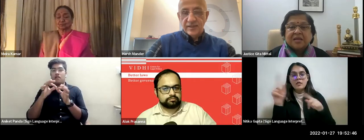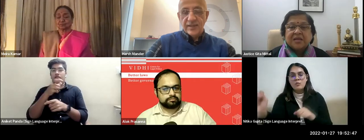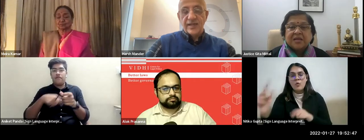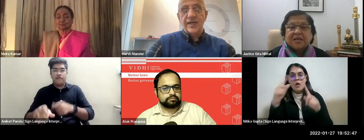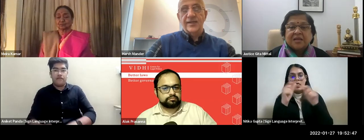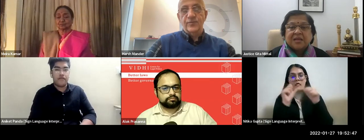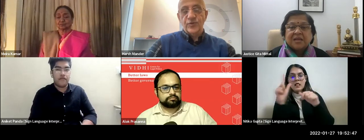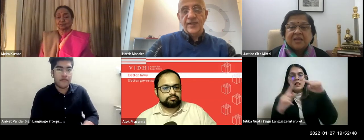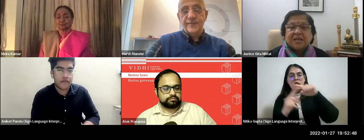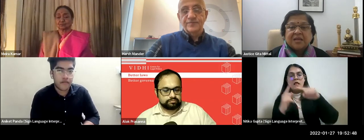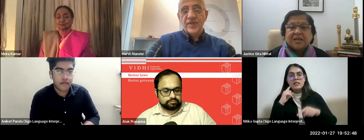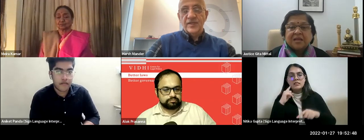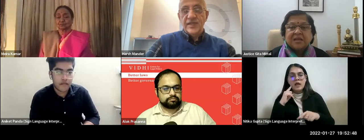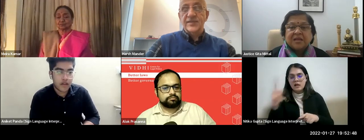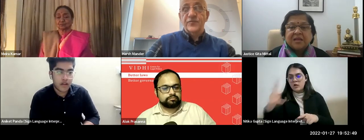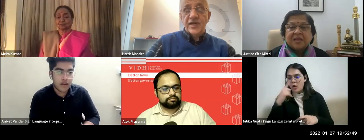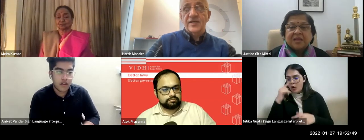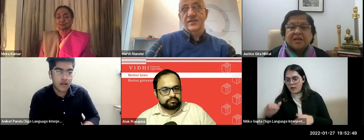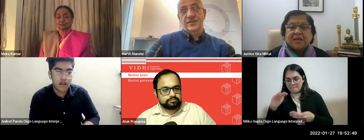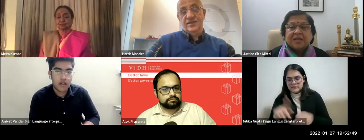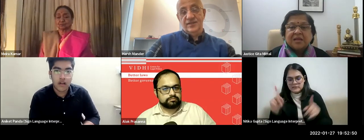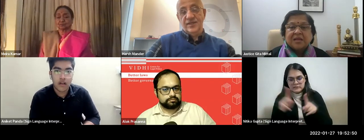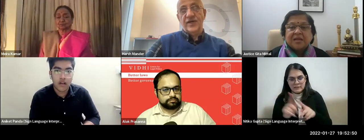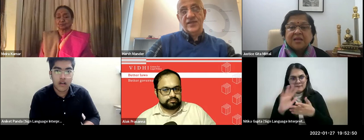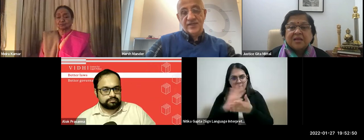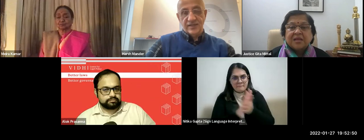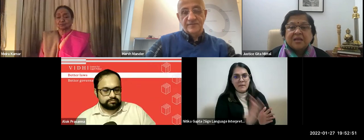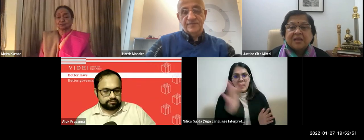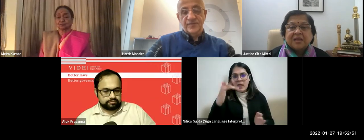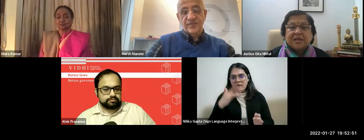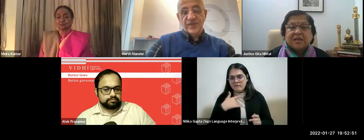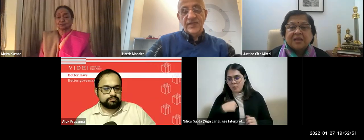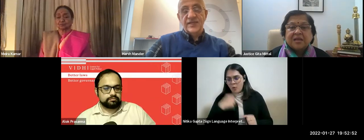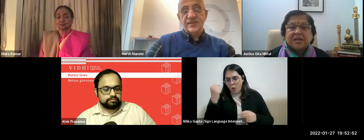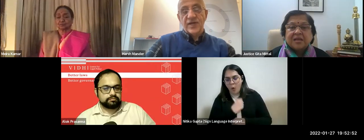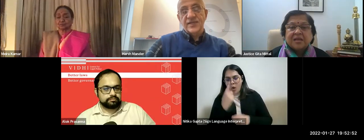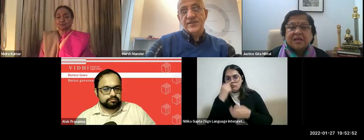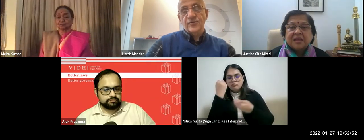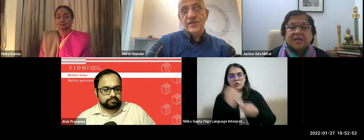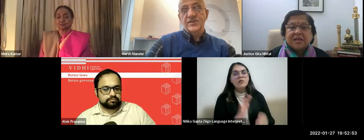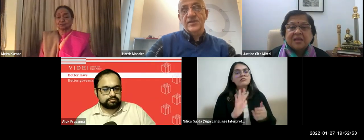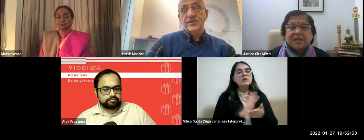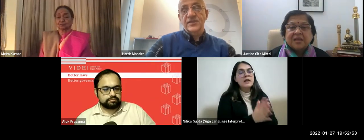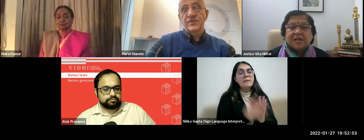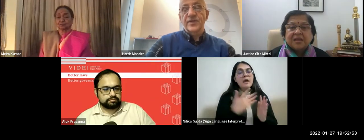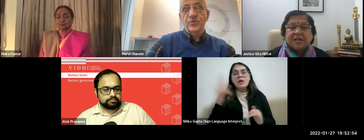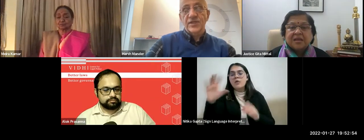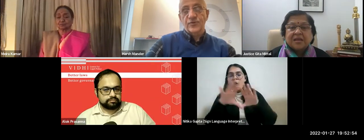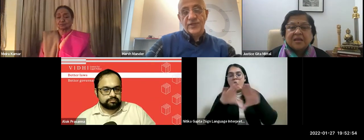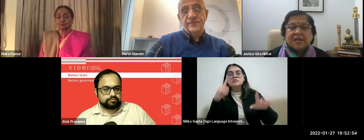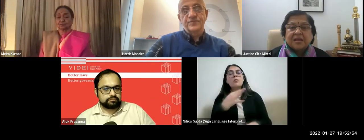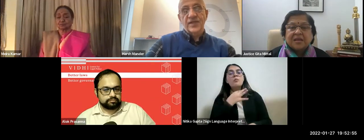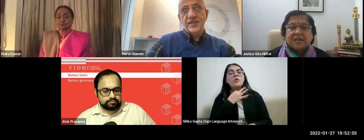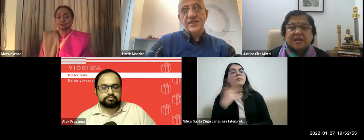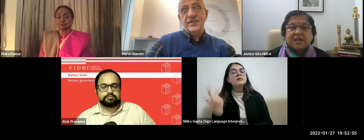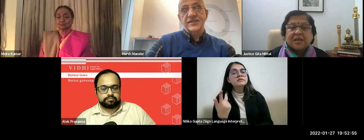बेटी का गैंग रेप हुआ है. ये संविधान ने वादा किया कि ये एक समाज ऐसा होगा जिसमें बंधुता